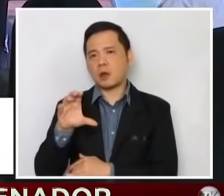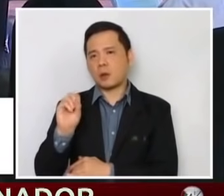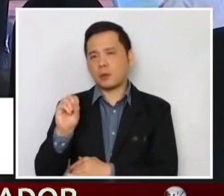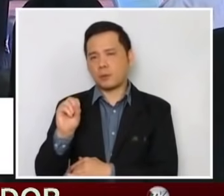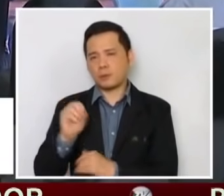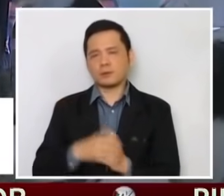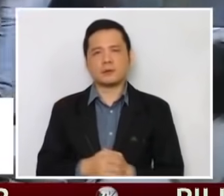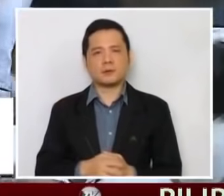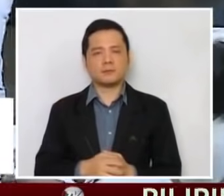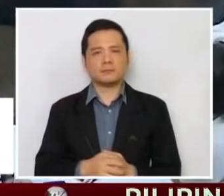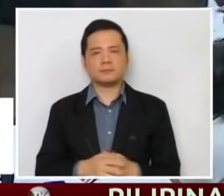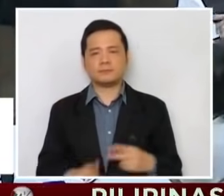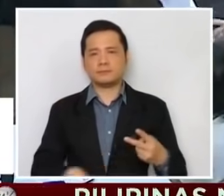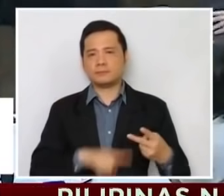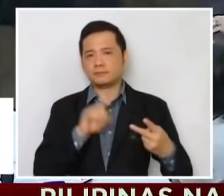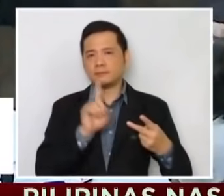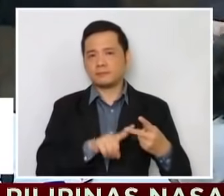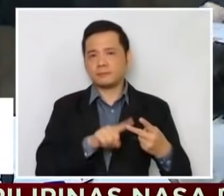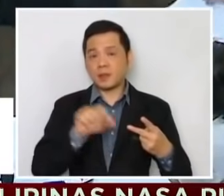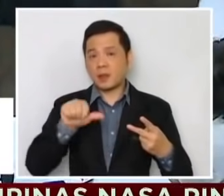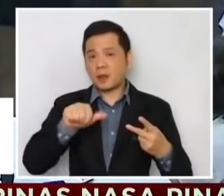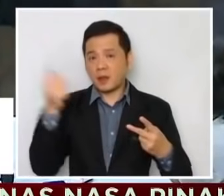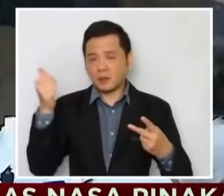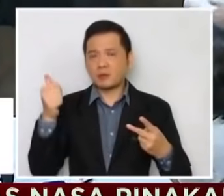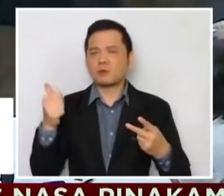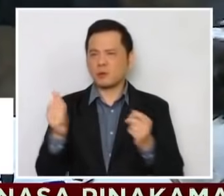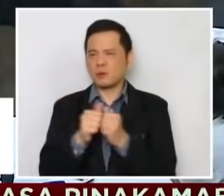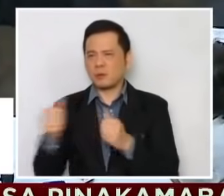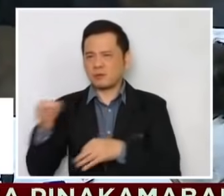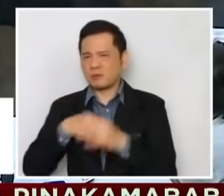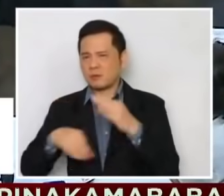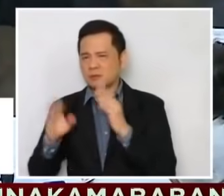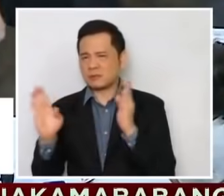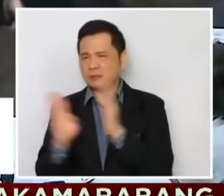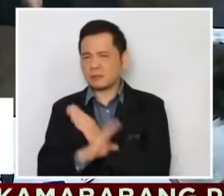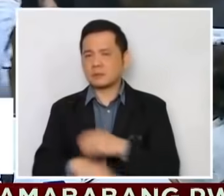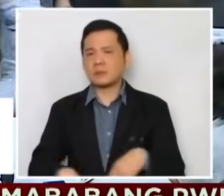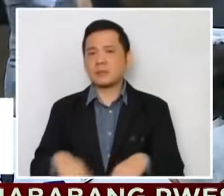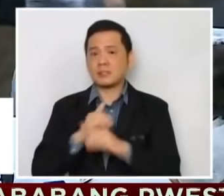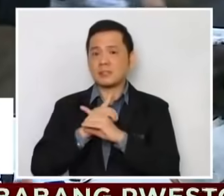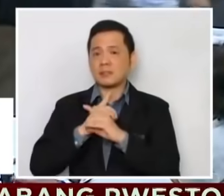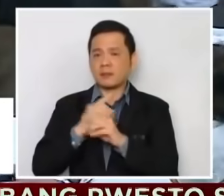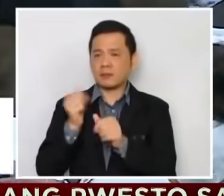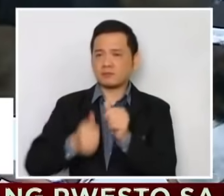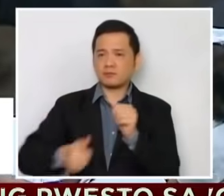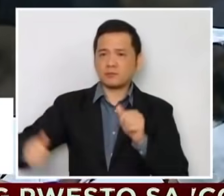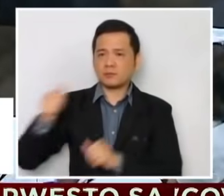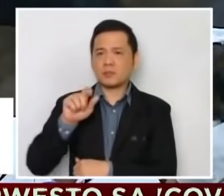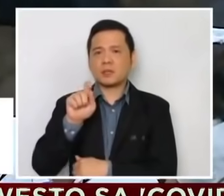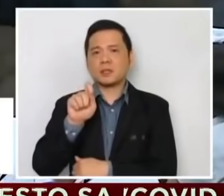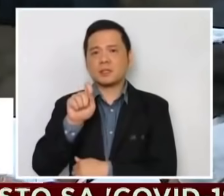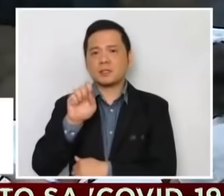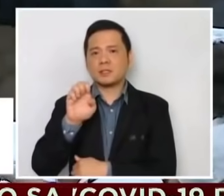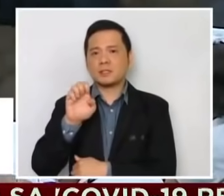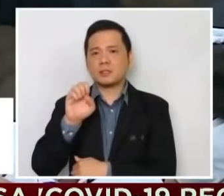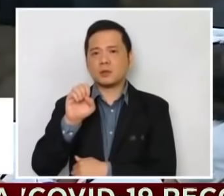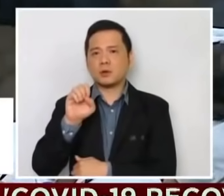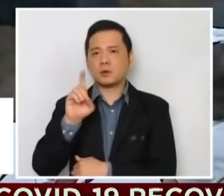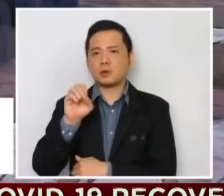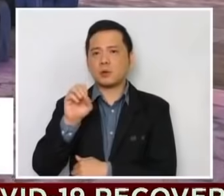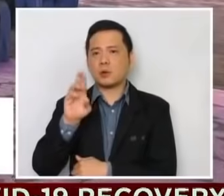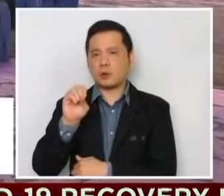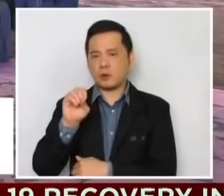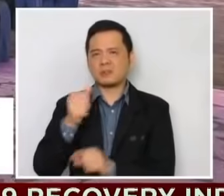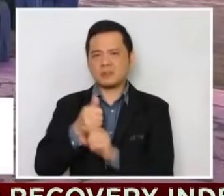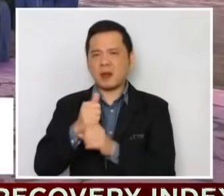din ng COC sa pamamagitan ng proxy si dating Defense Secretary Gilbert Chodoro na nagpositibo sa